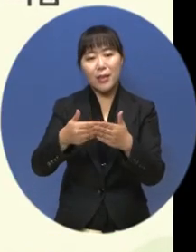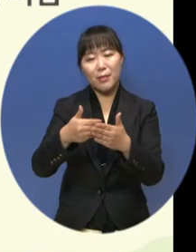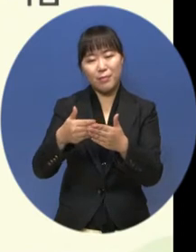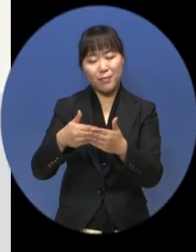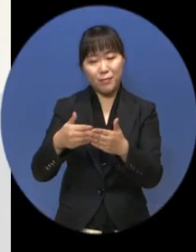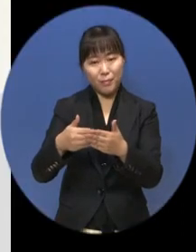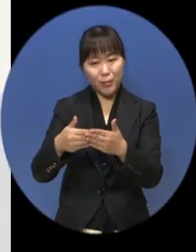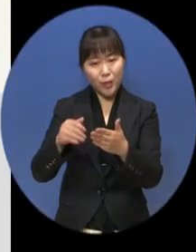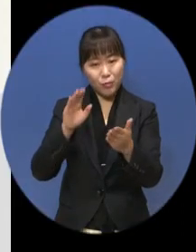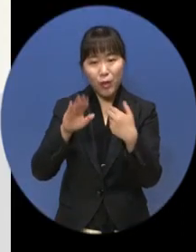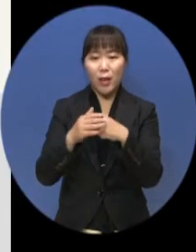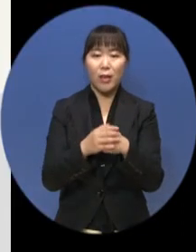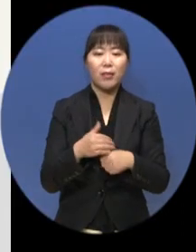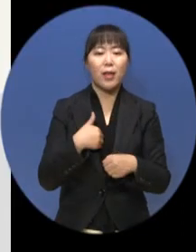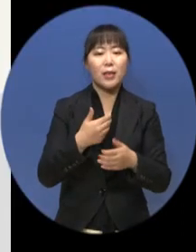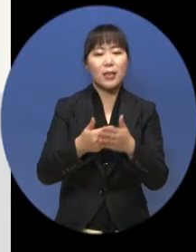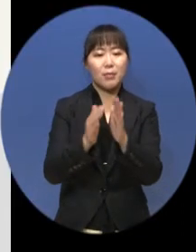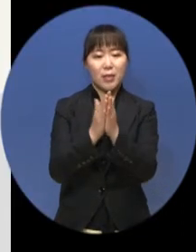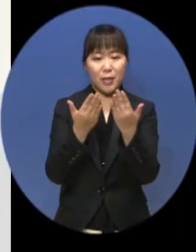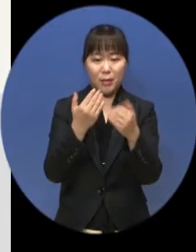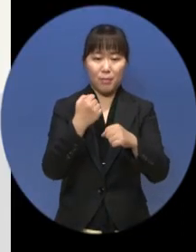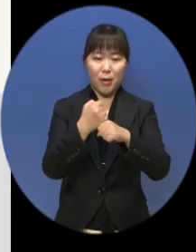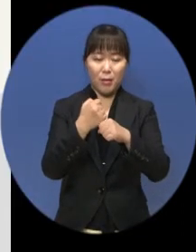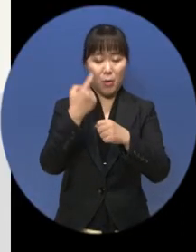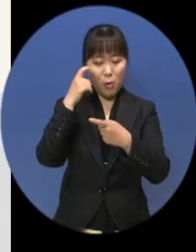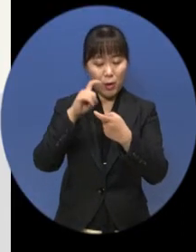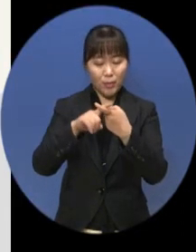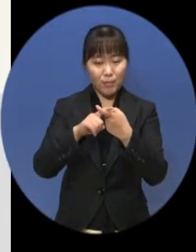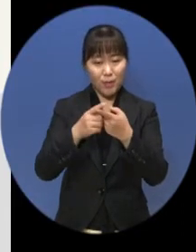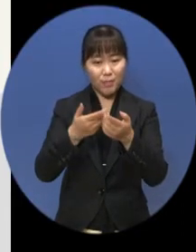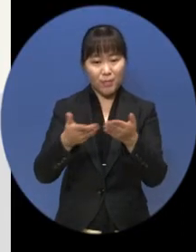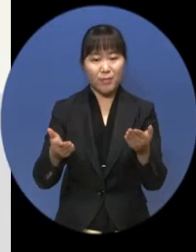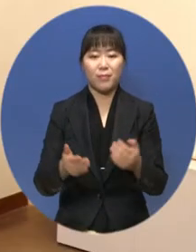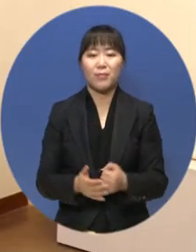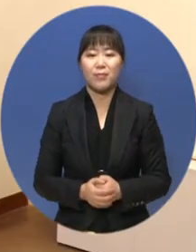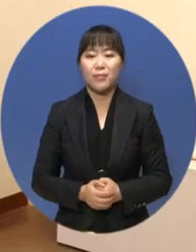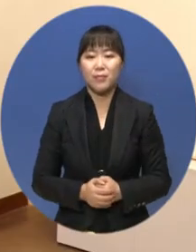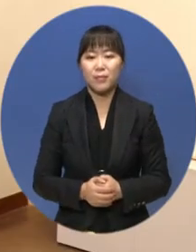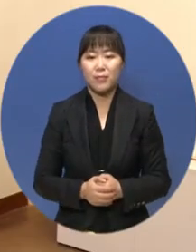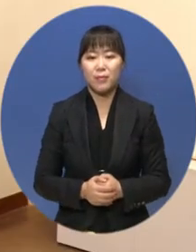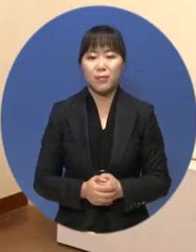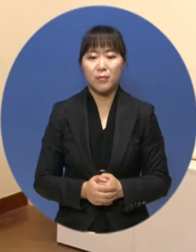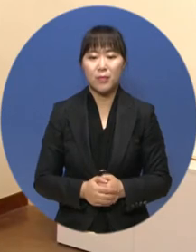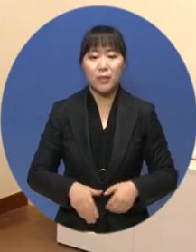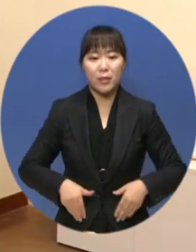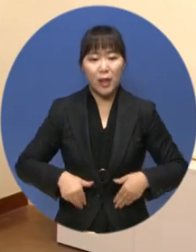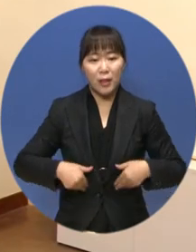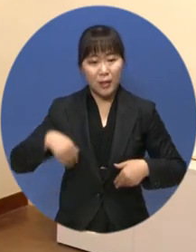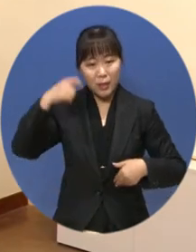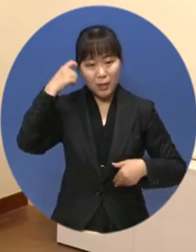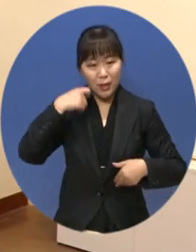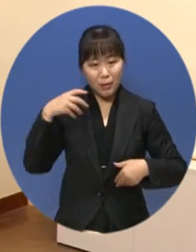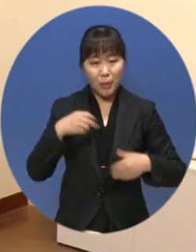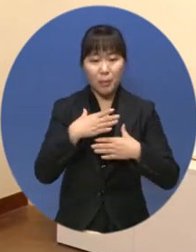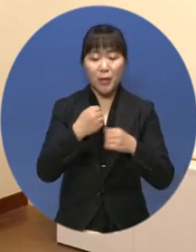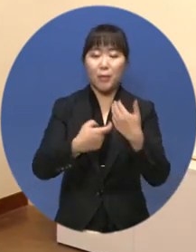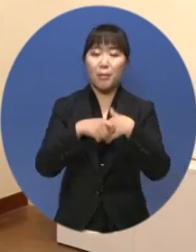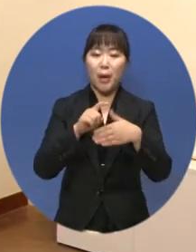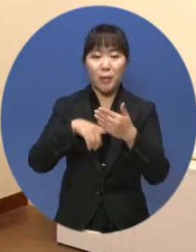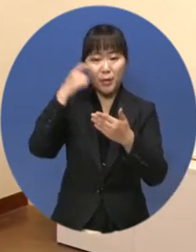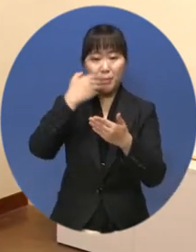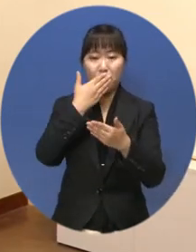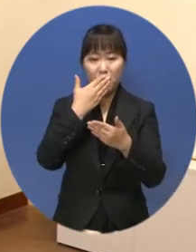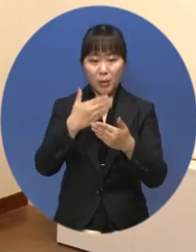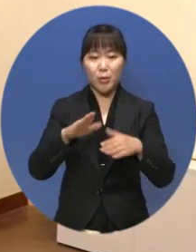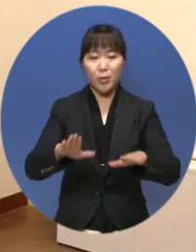그리게 된 후 자신의 그림책을 펴 관심을 모았습니다. 포근한 색감으로 편안한 마음을 느낄 수